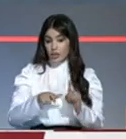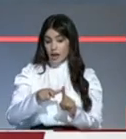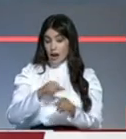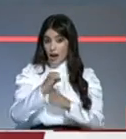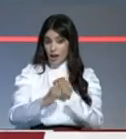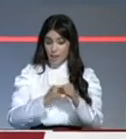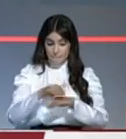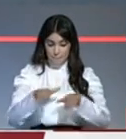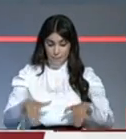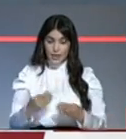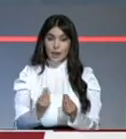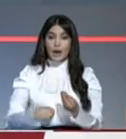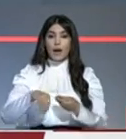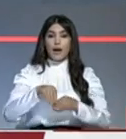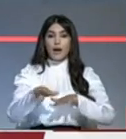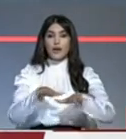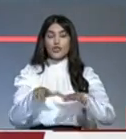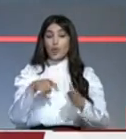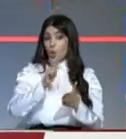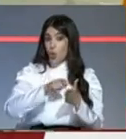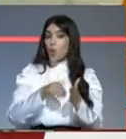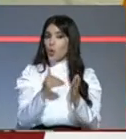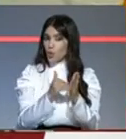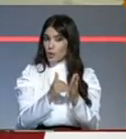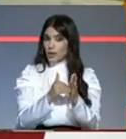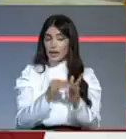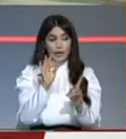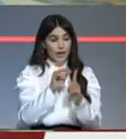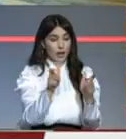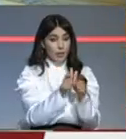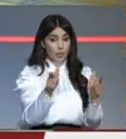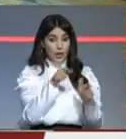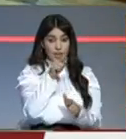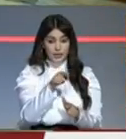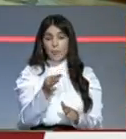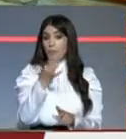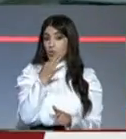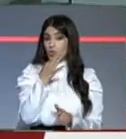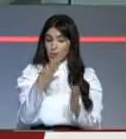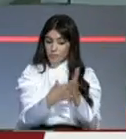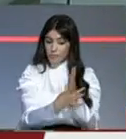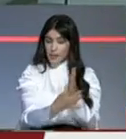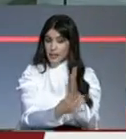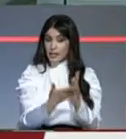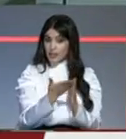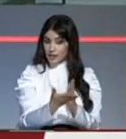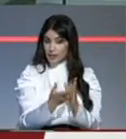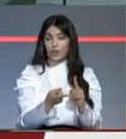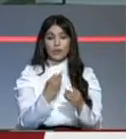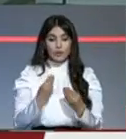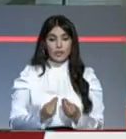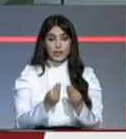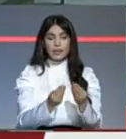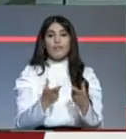ستكون مرافقه ب اجرائيه جزائيه اخرى لفائده المؤسسات المنتفعه بيده الاليات منها تيسير